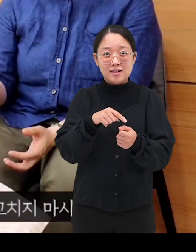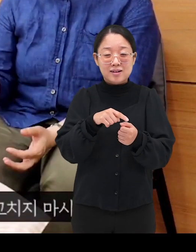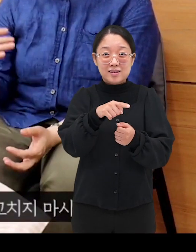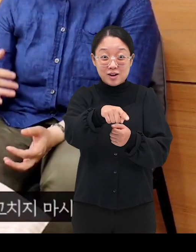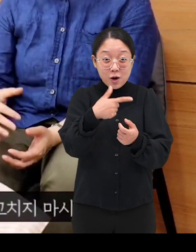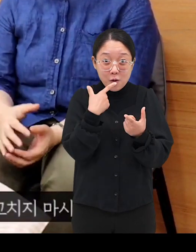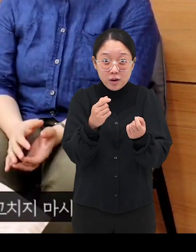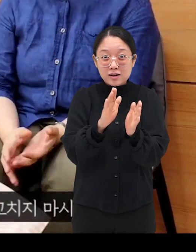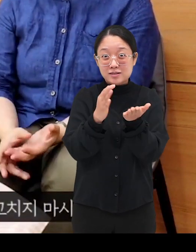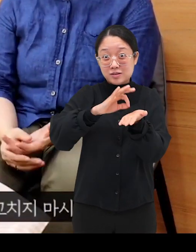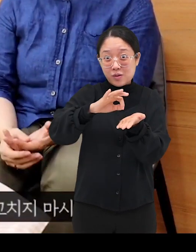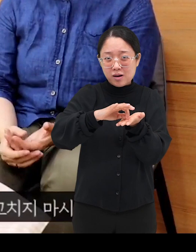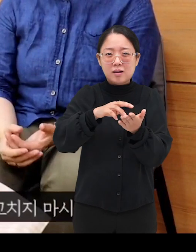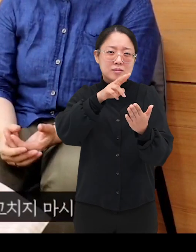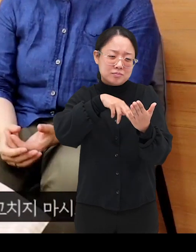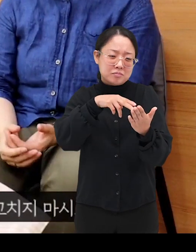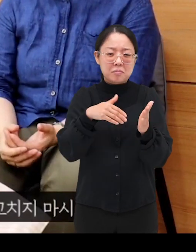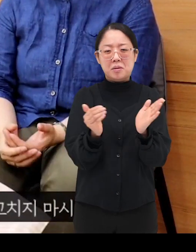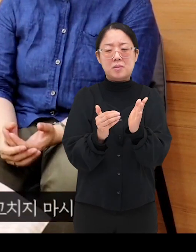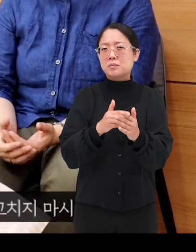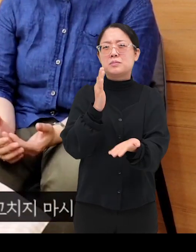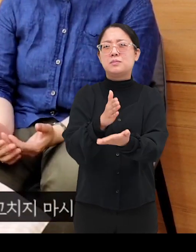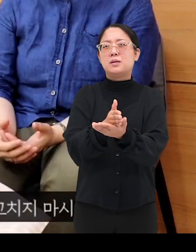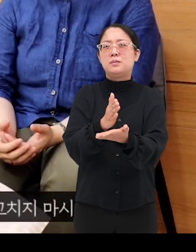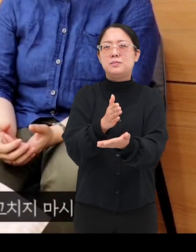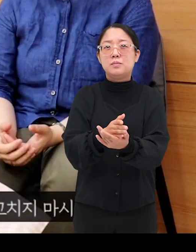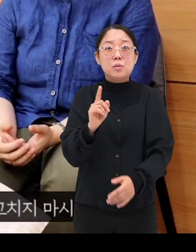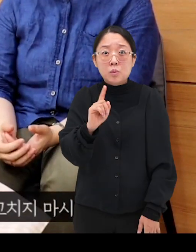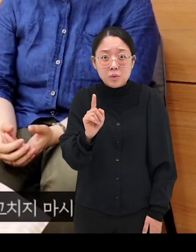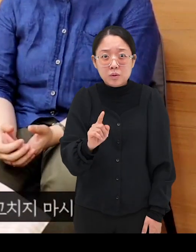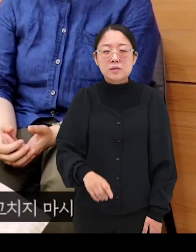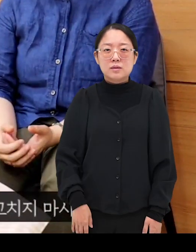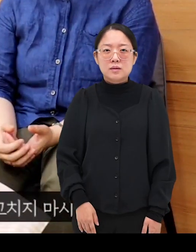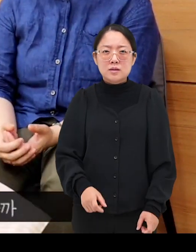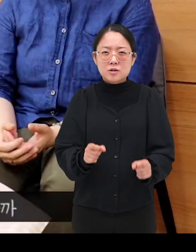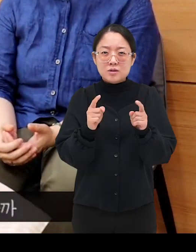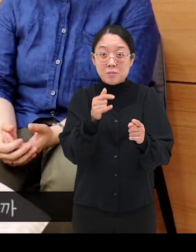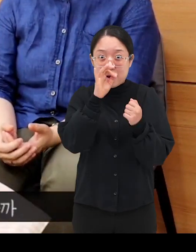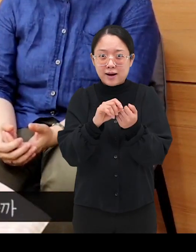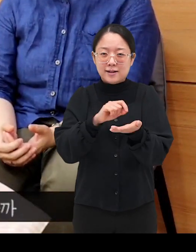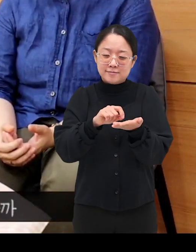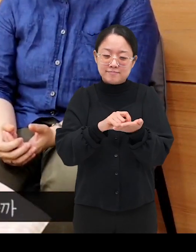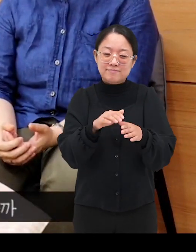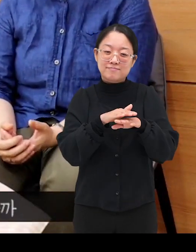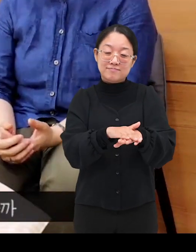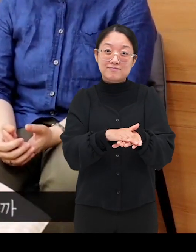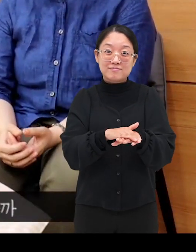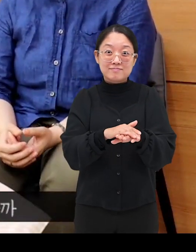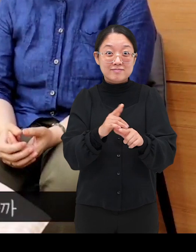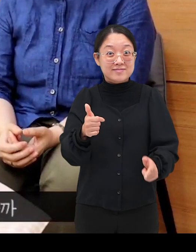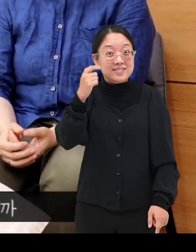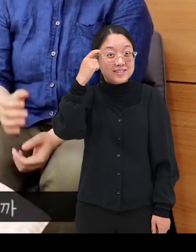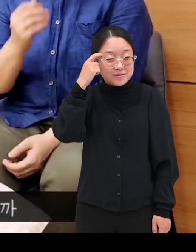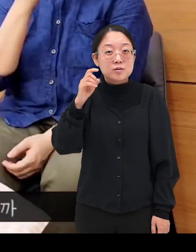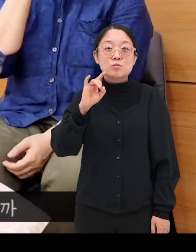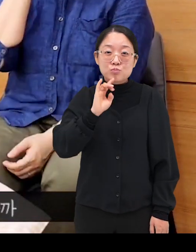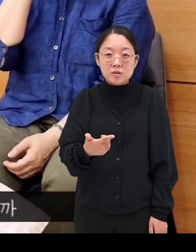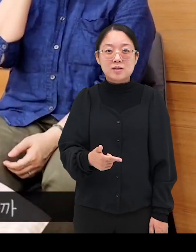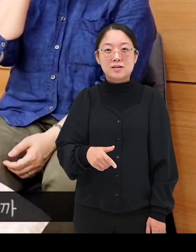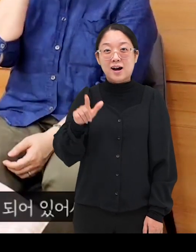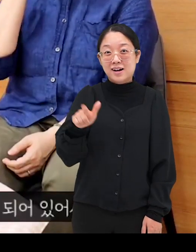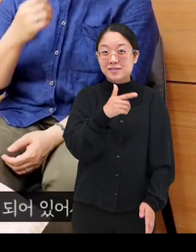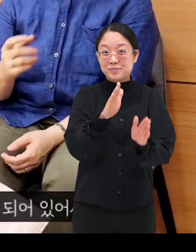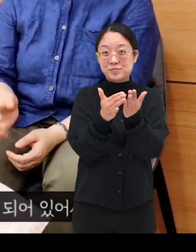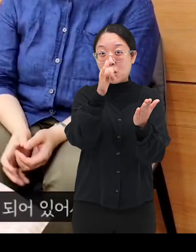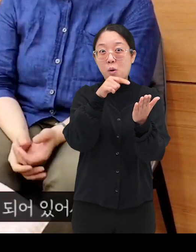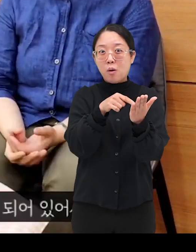그래서 그 이용하시는 분들도 책 읽으시는 거에 그치지 마시고 기회가 되시면 써보시는 것도 좋지 않을까. 그리고